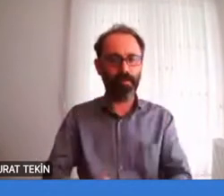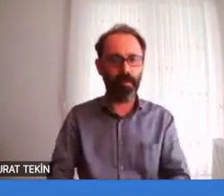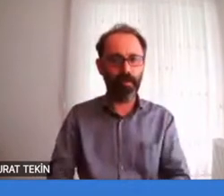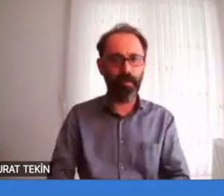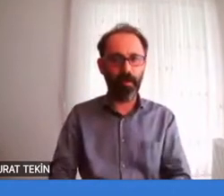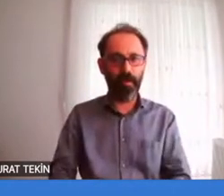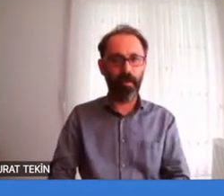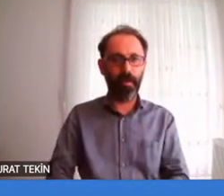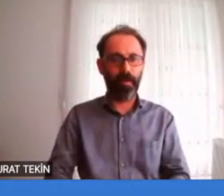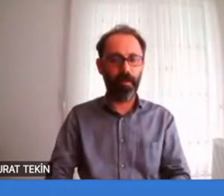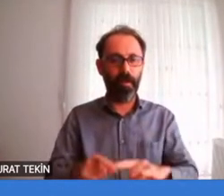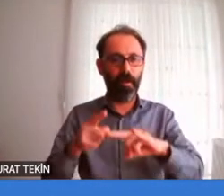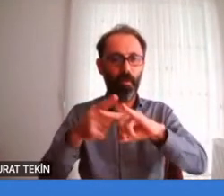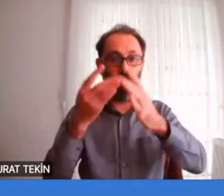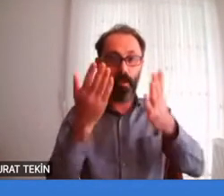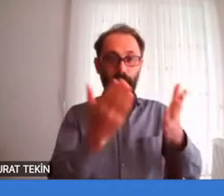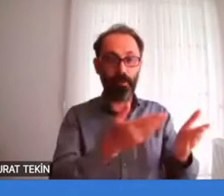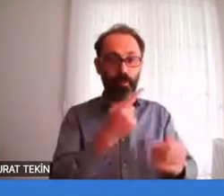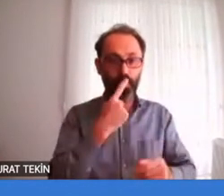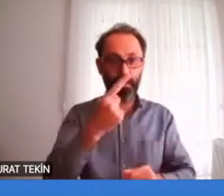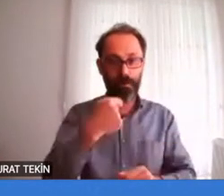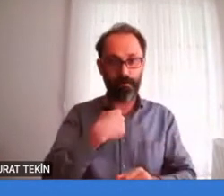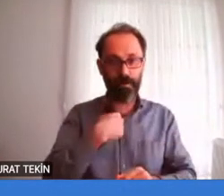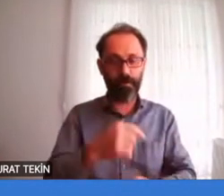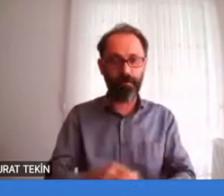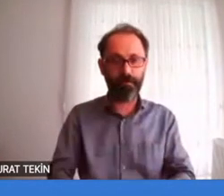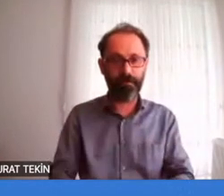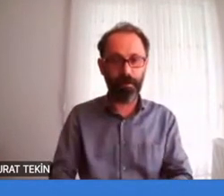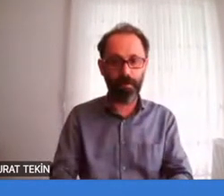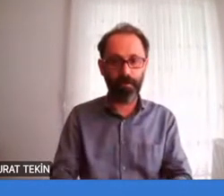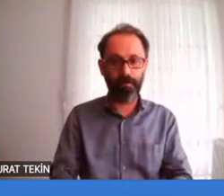Kendilerine hoş geldiniz diyorum.